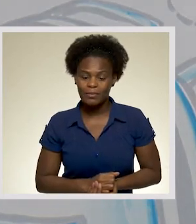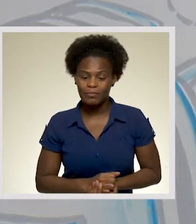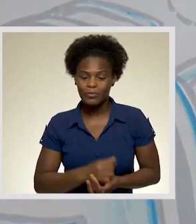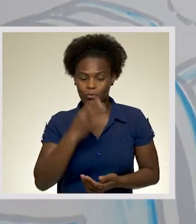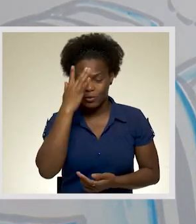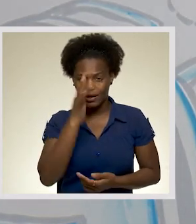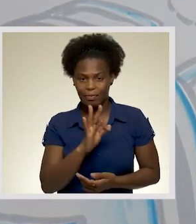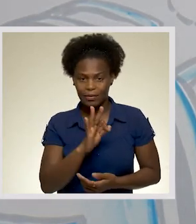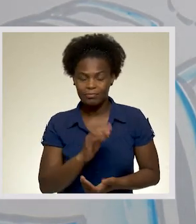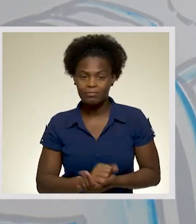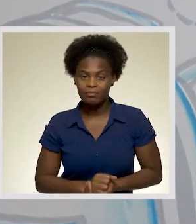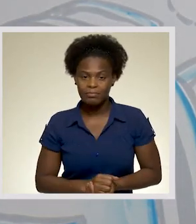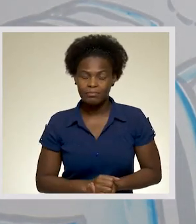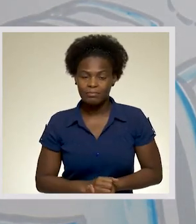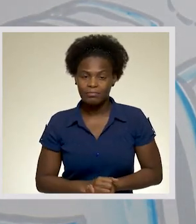4.